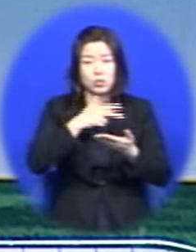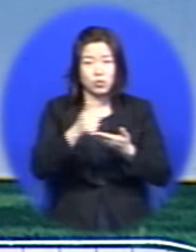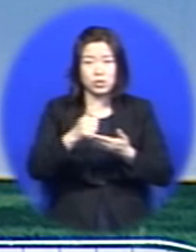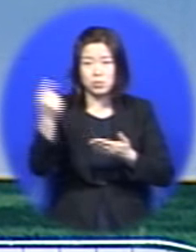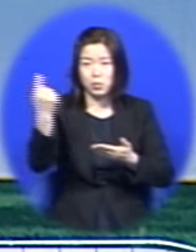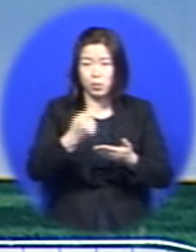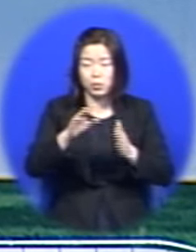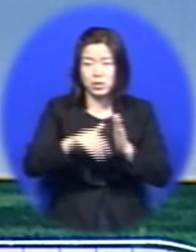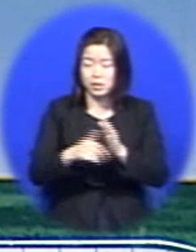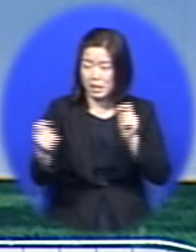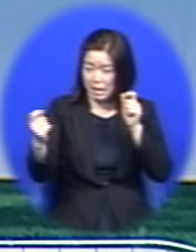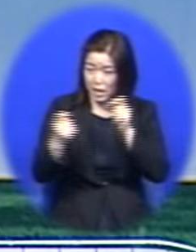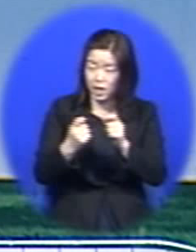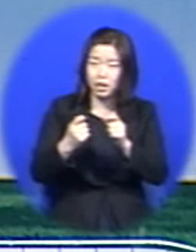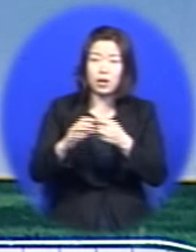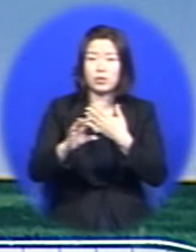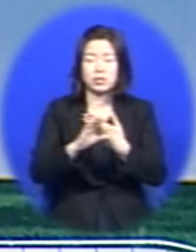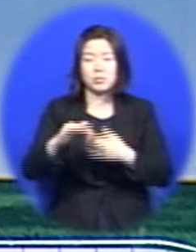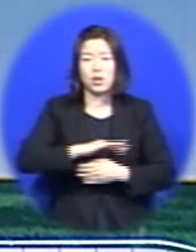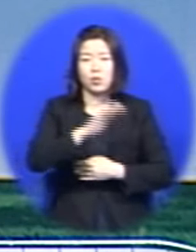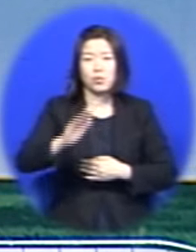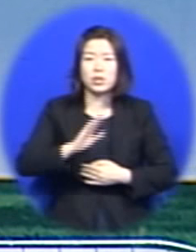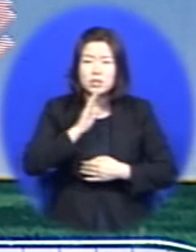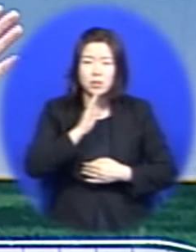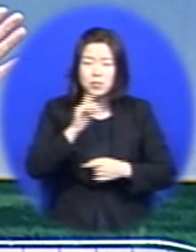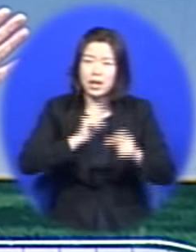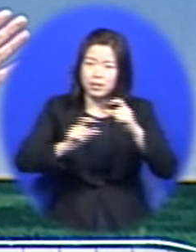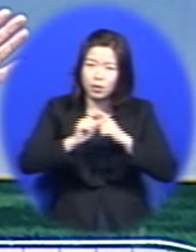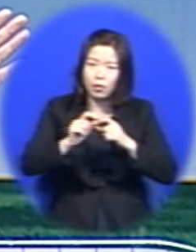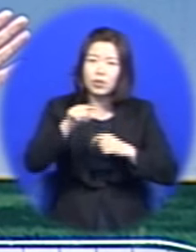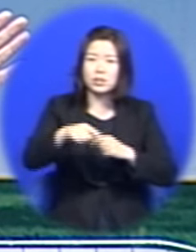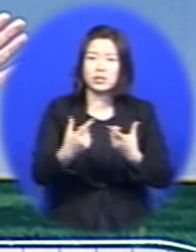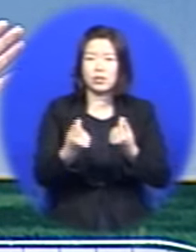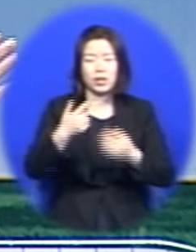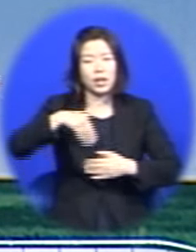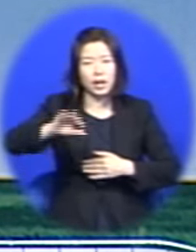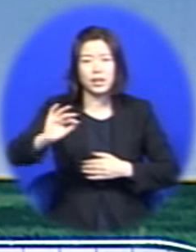주님이 오실 때가 가까웠으면 우리는 정말 더 그렇게 가야 돼요.